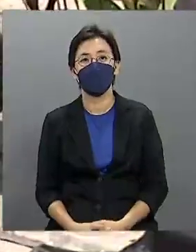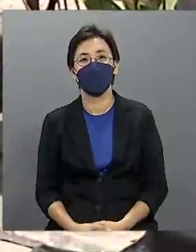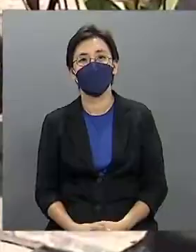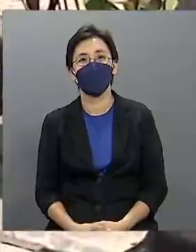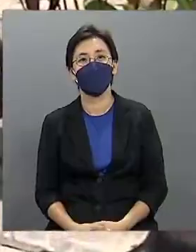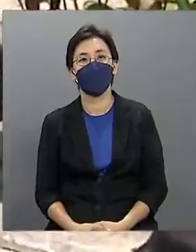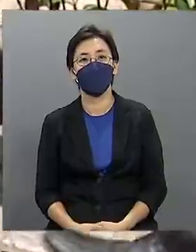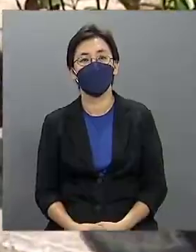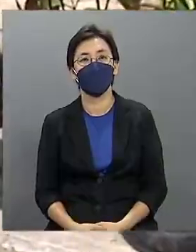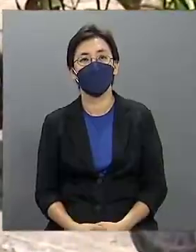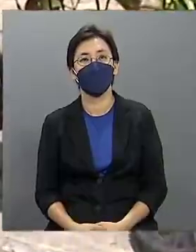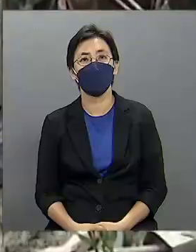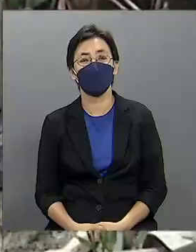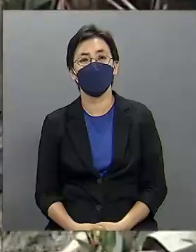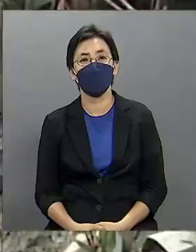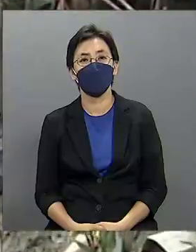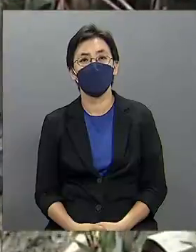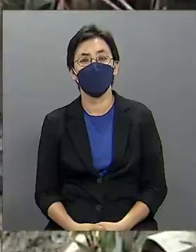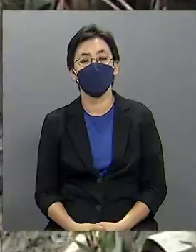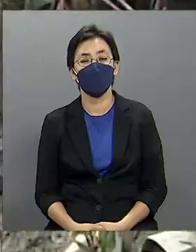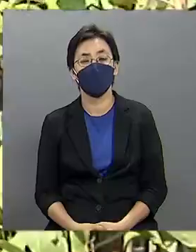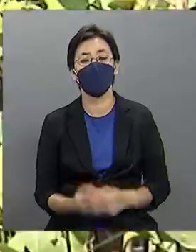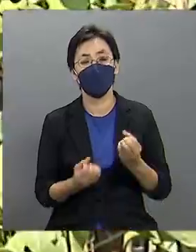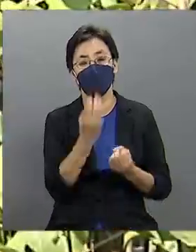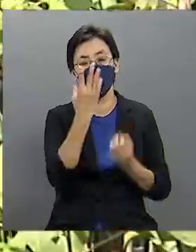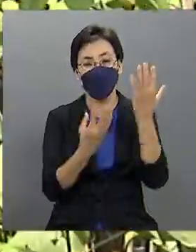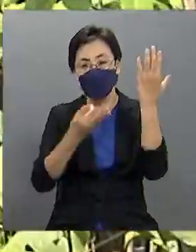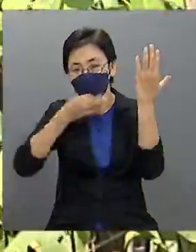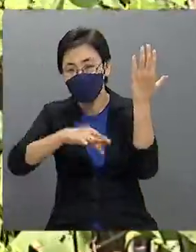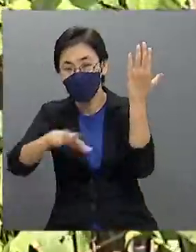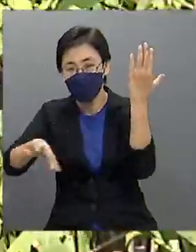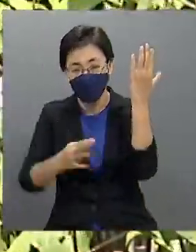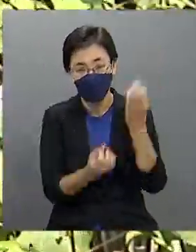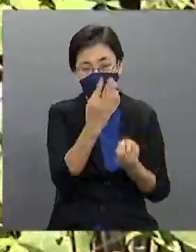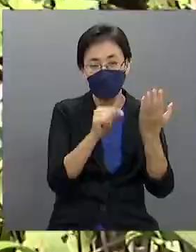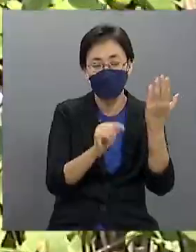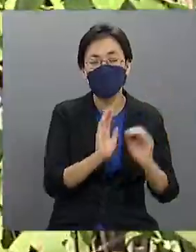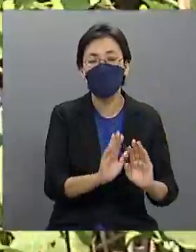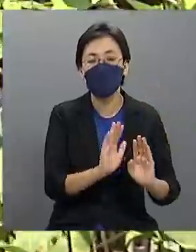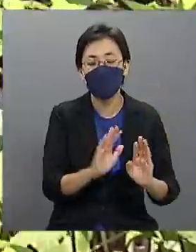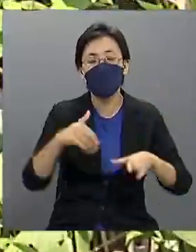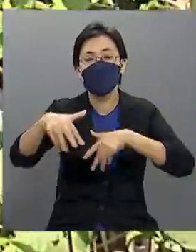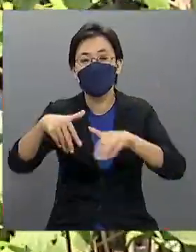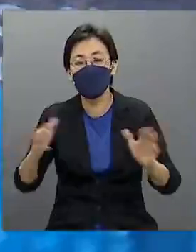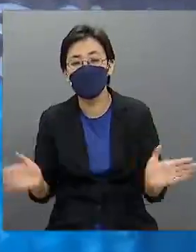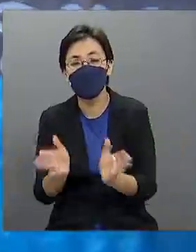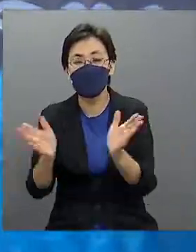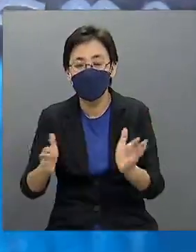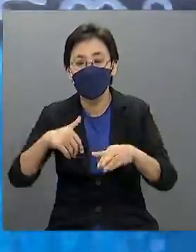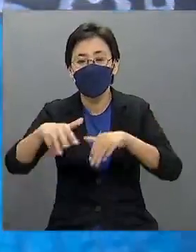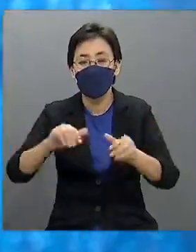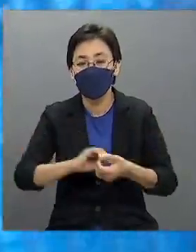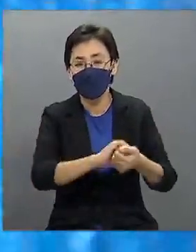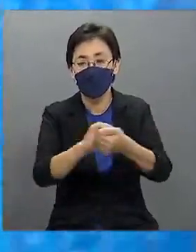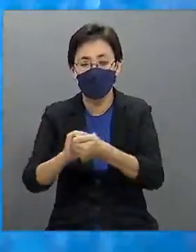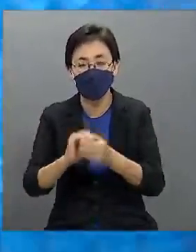การอนุรัษพัฒนาป่าชายเลนยัมีส่วกระตุน มารมีส่วรวมของคนในชุมชนโดยเฉพาะเยาวชน ให้